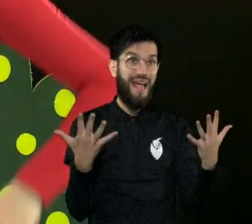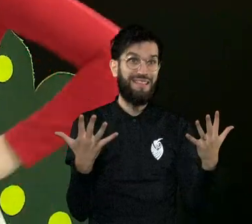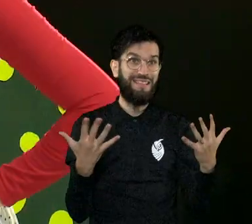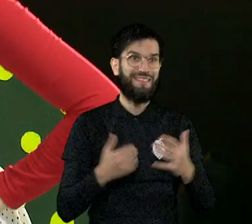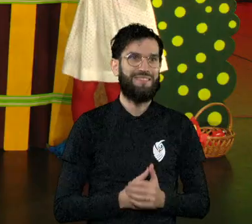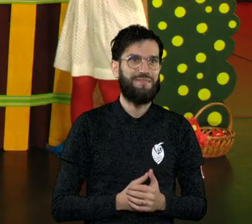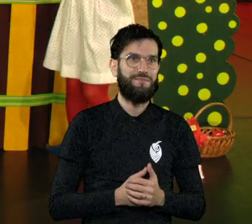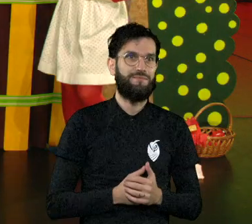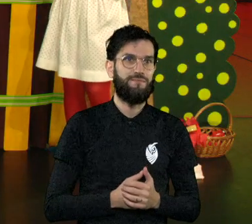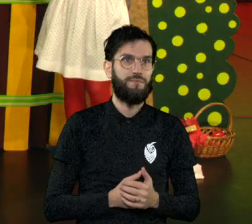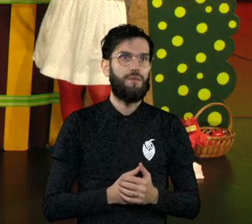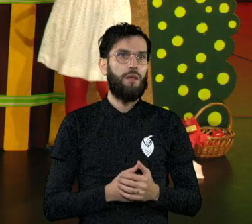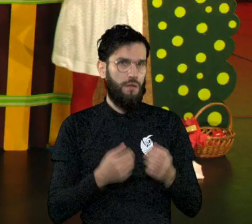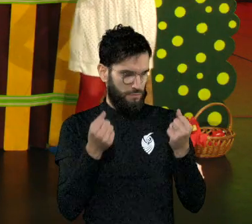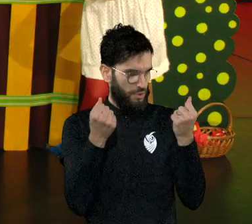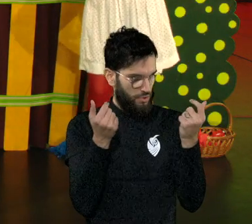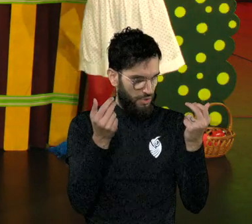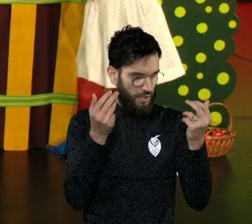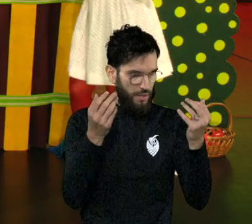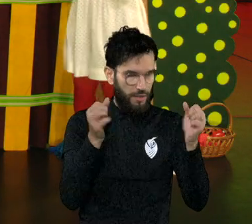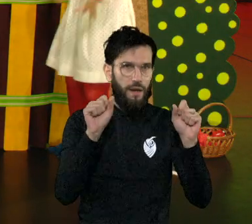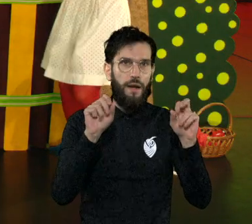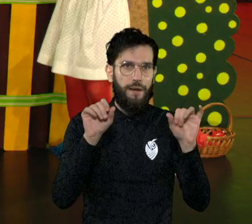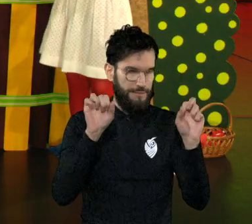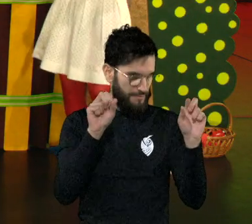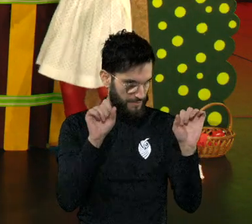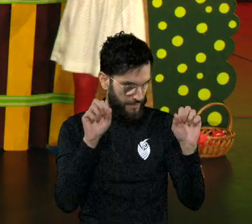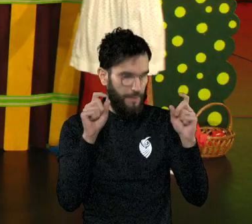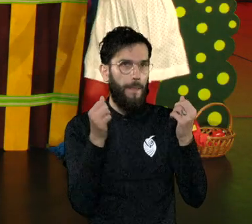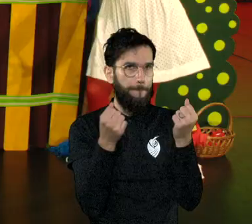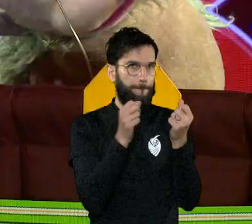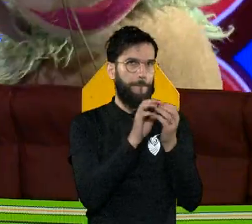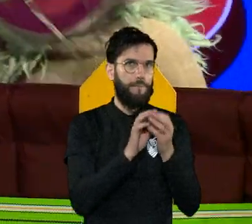6, 7, 8, 9, 10. Prštieky si pripravím,